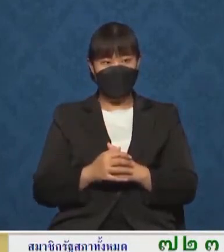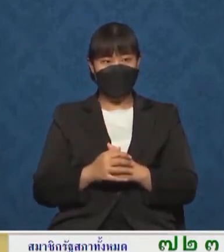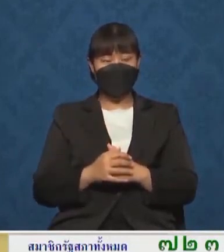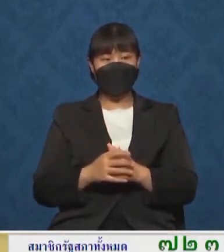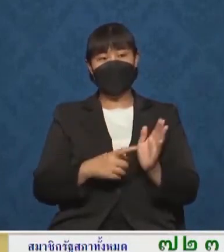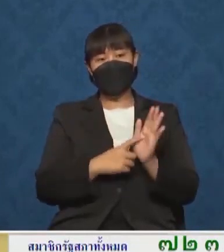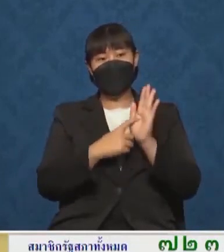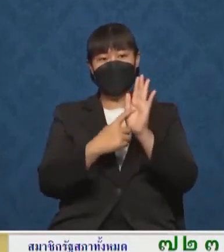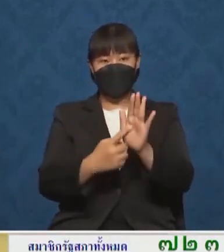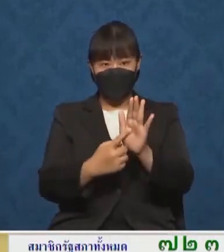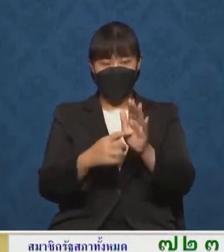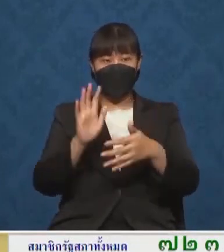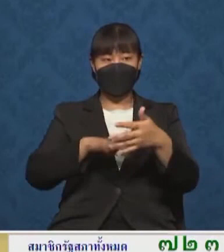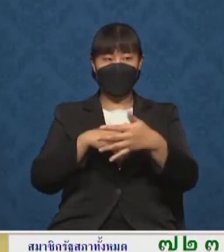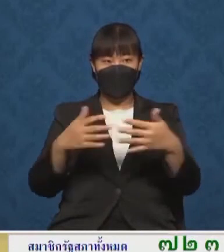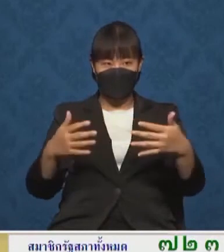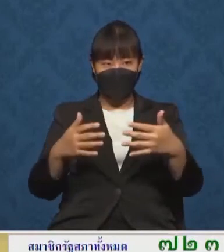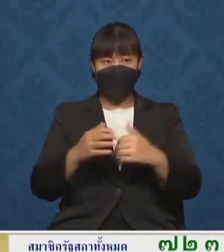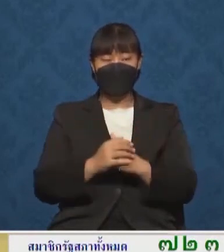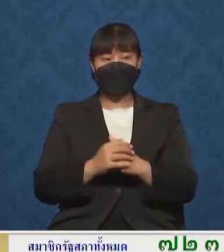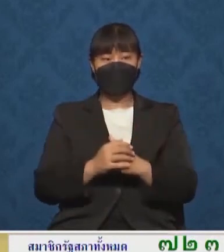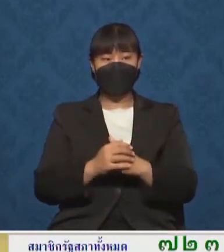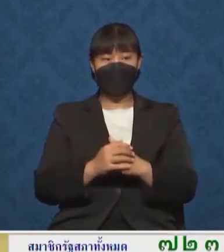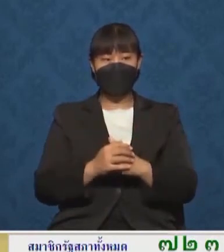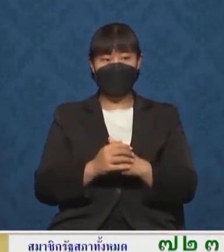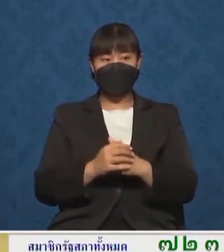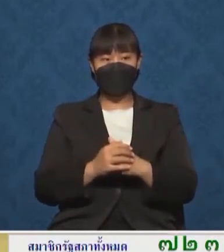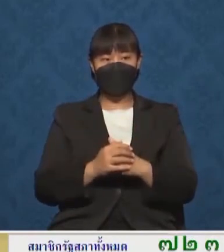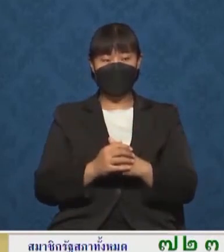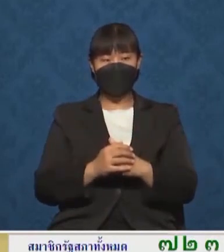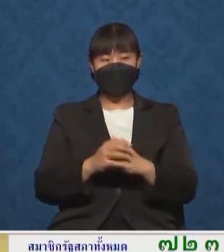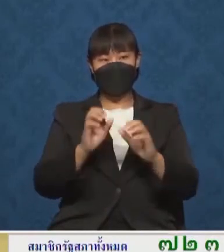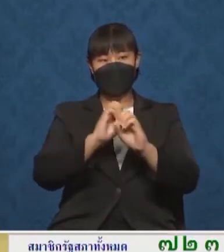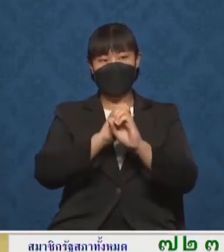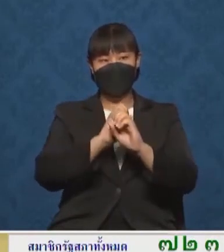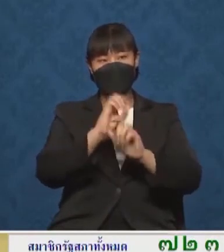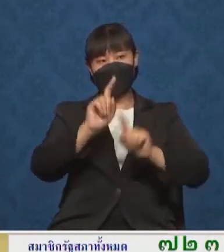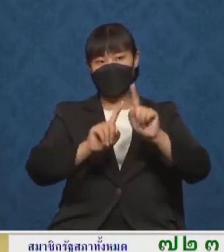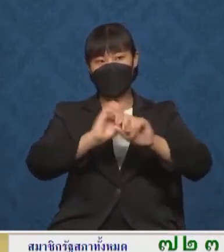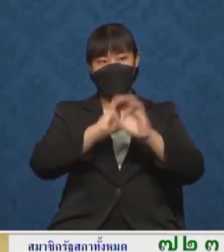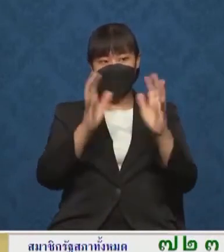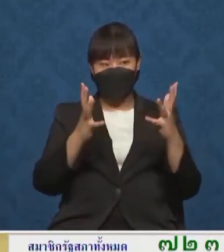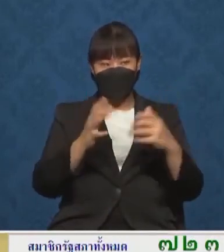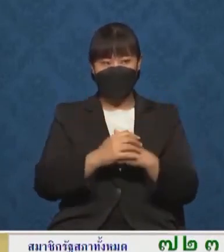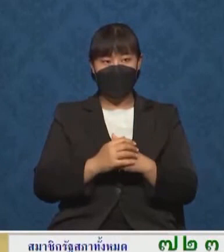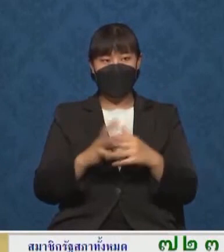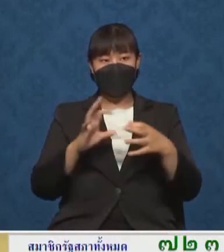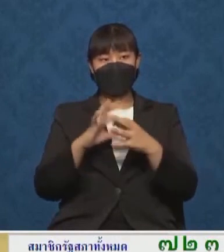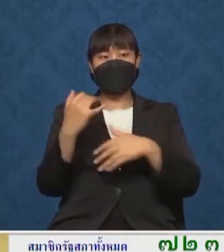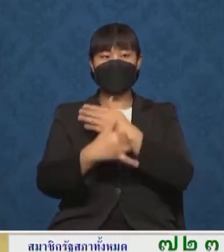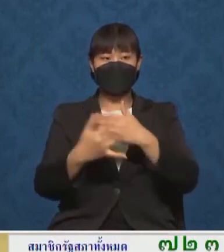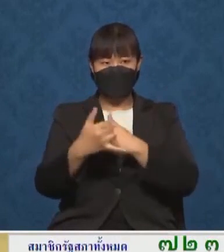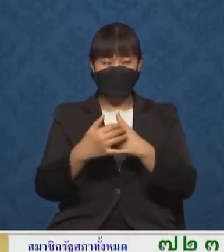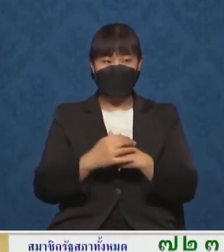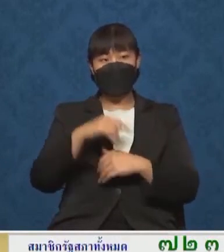ให้เห็นถึงแผนแม่บทยุทธศาสตร์ชาติที่ไม่มีตัวชี้วัดที่ชัดเจนก็คือแผนแม่บทในประเด็นการต่างประเทศกำหนดเป้าหมายว่าให้ประเทศไ